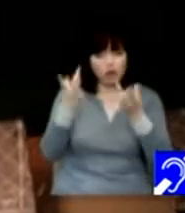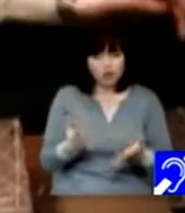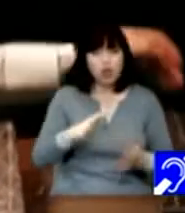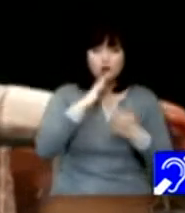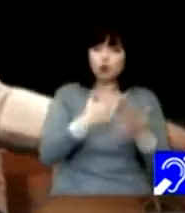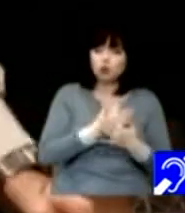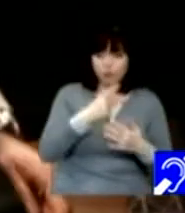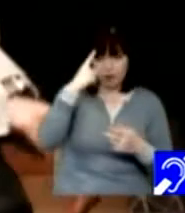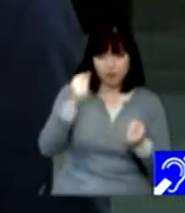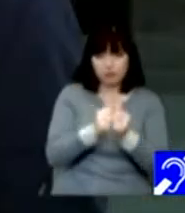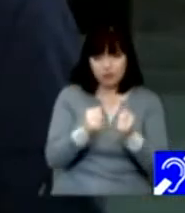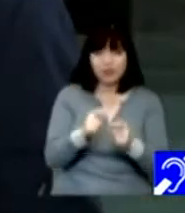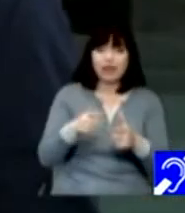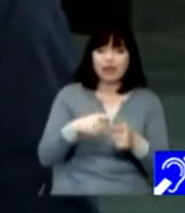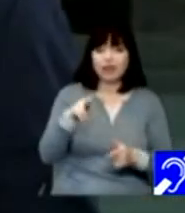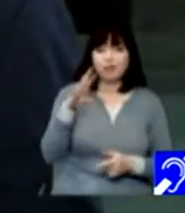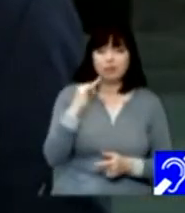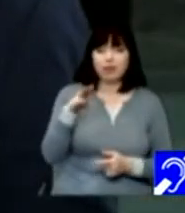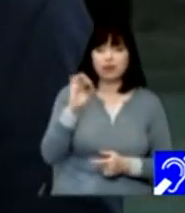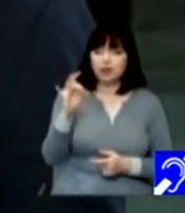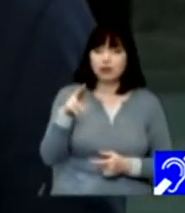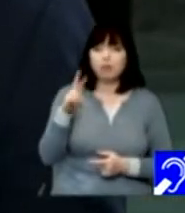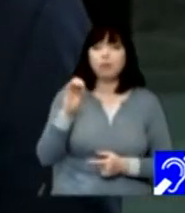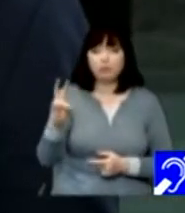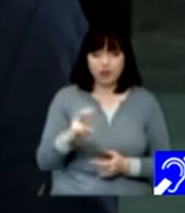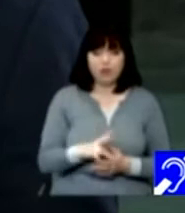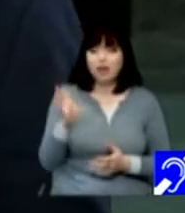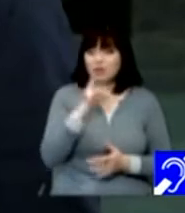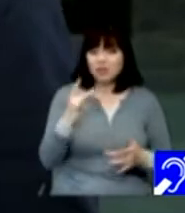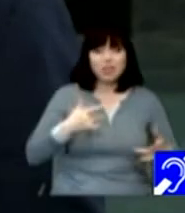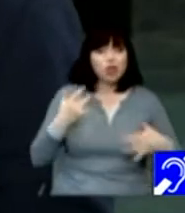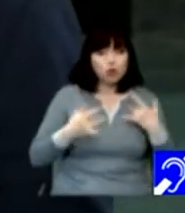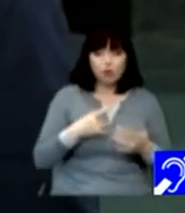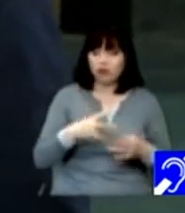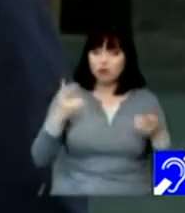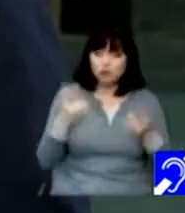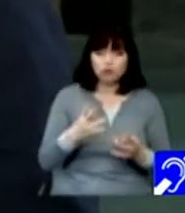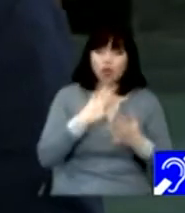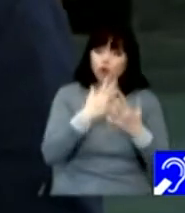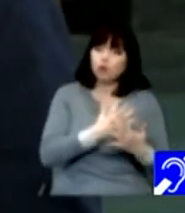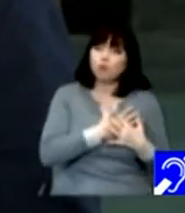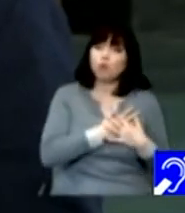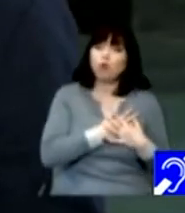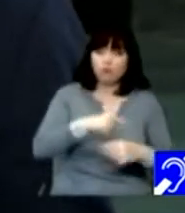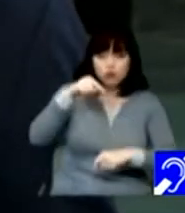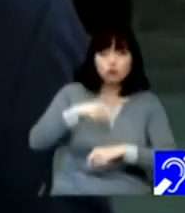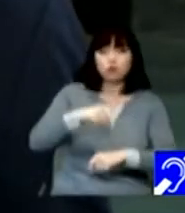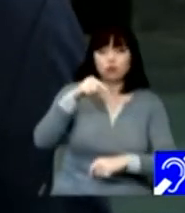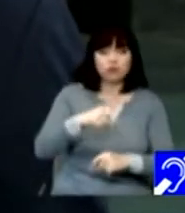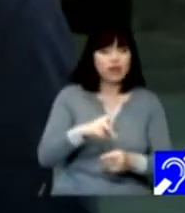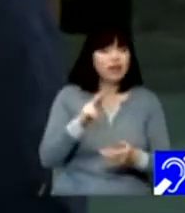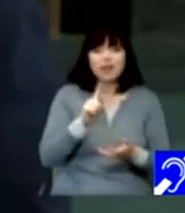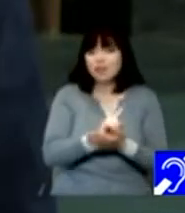Iubirea la proști sau Peter Pan. Toate rolurile necesită dragoste, afecțiune, indiferent, fie un